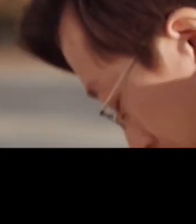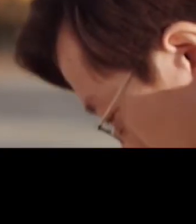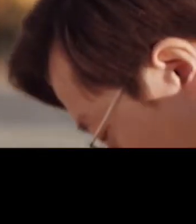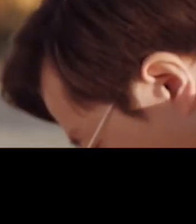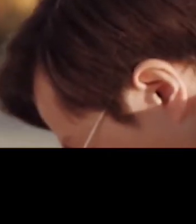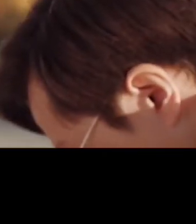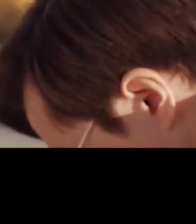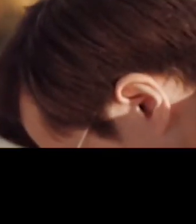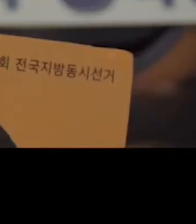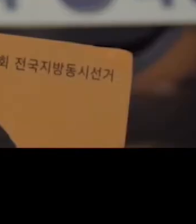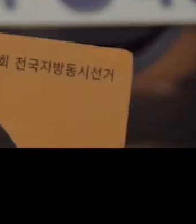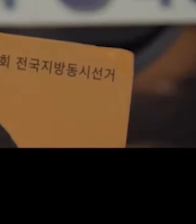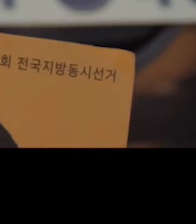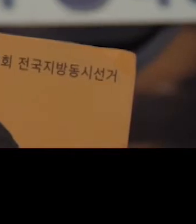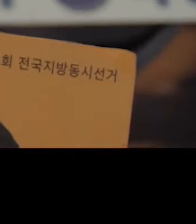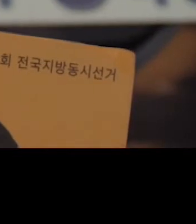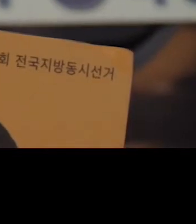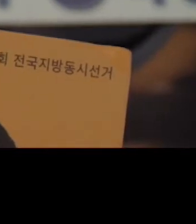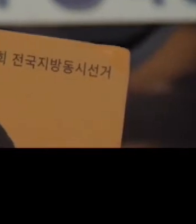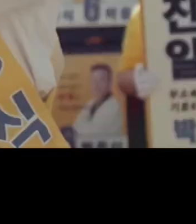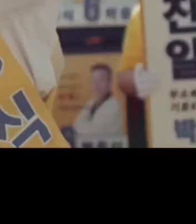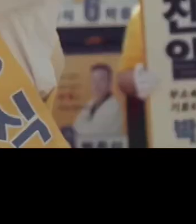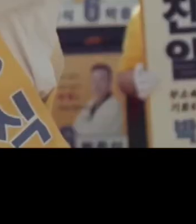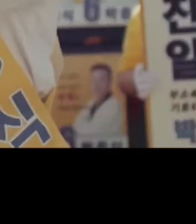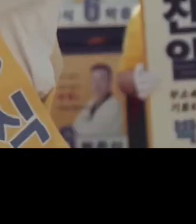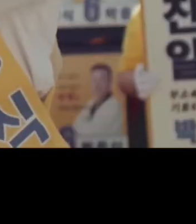문동초 47기 저 박충식